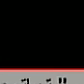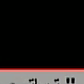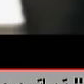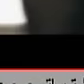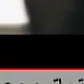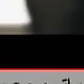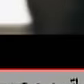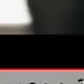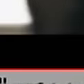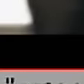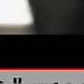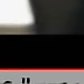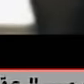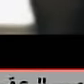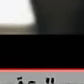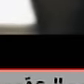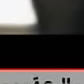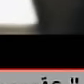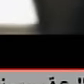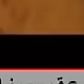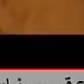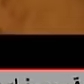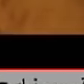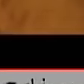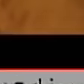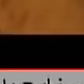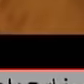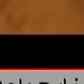يحيى، أنت كده كملت 5 سنين انقطاع عن العمل.